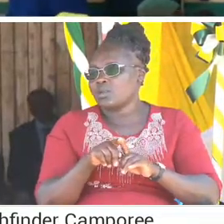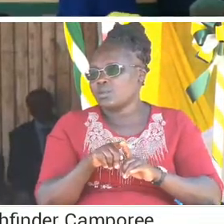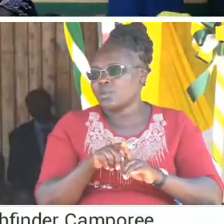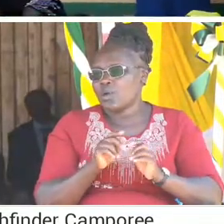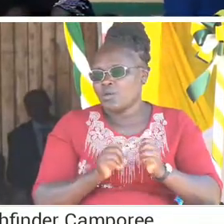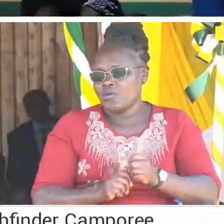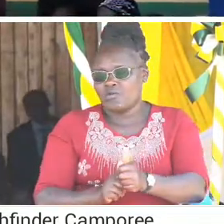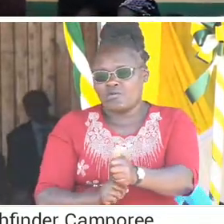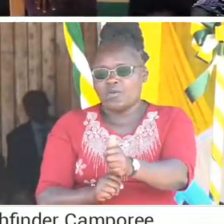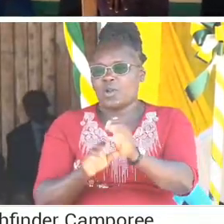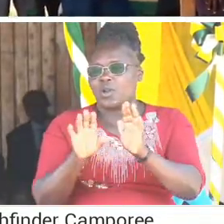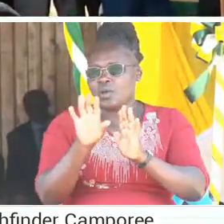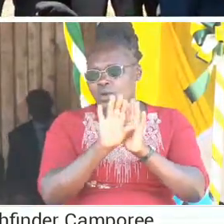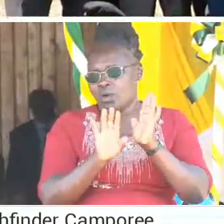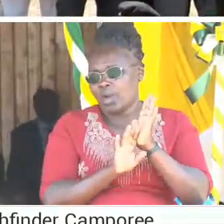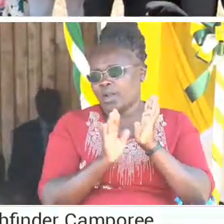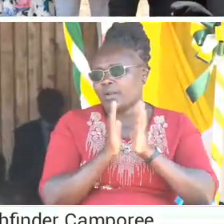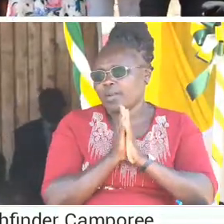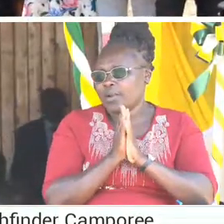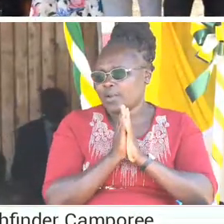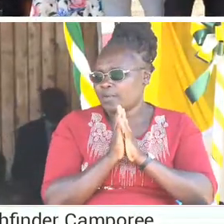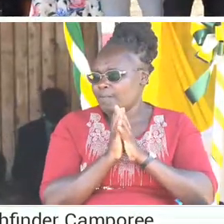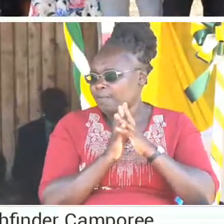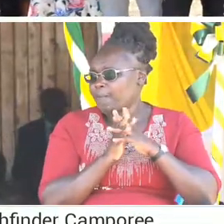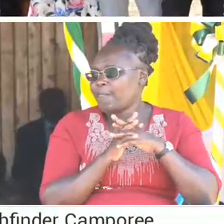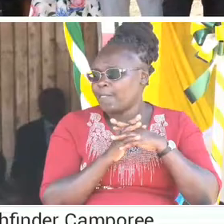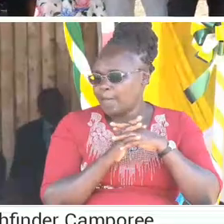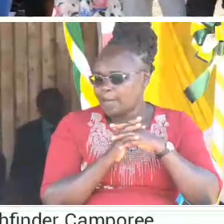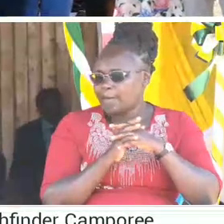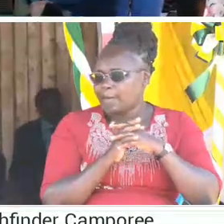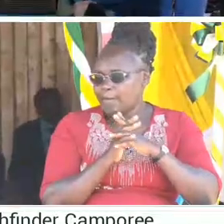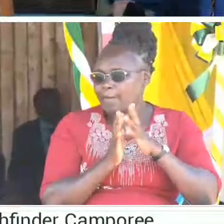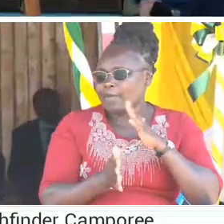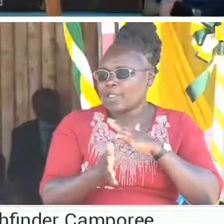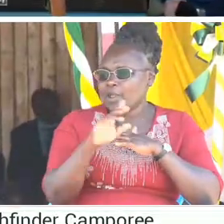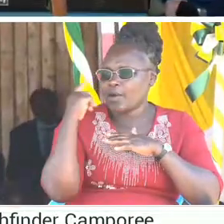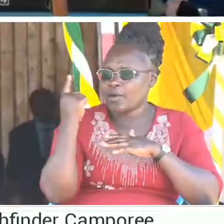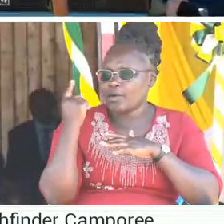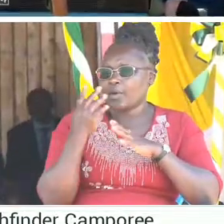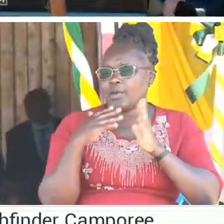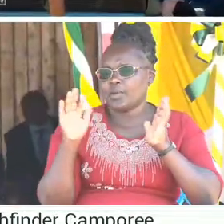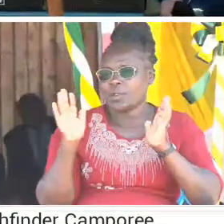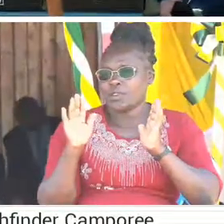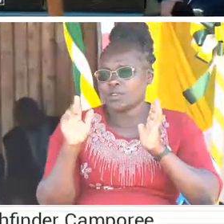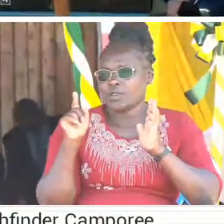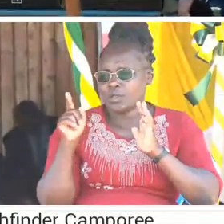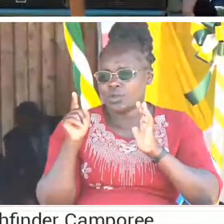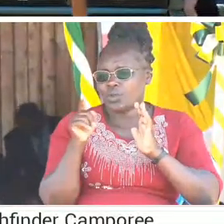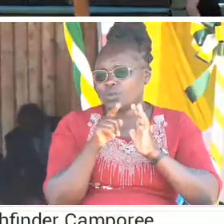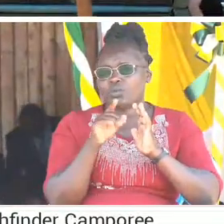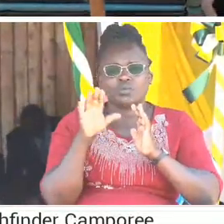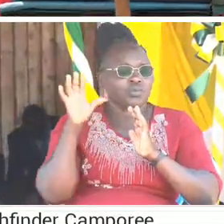wako uko wapi. Bwana anataka tu usikie sauti yake ili auagize huo mbaraka uje.